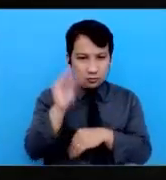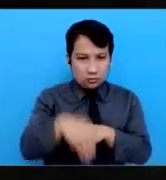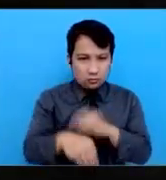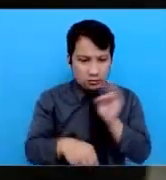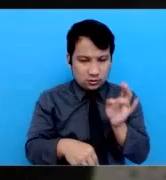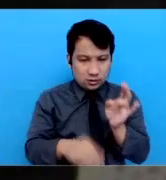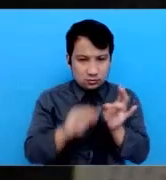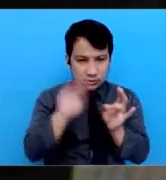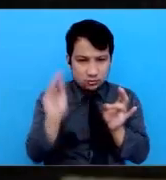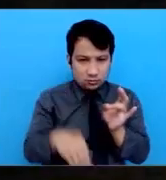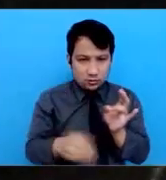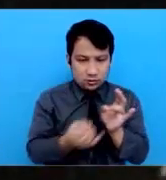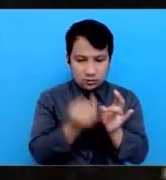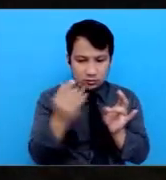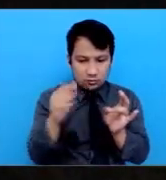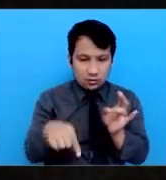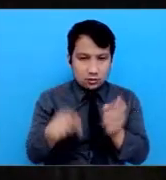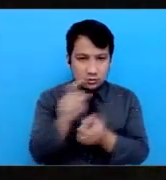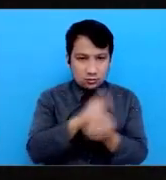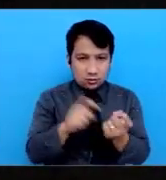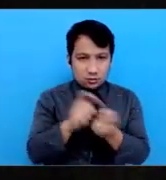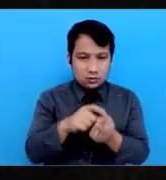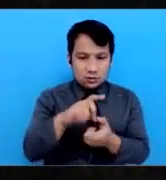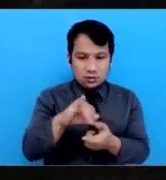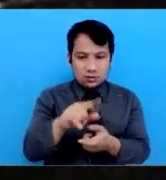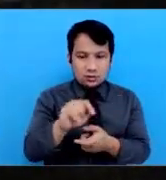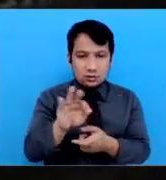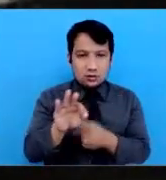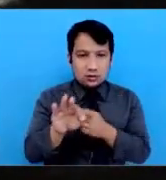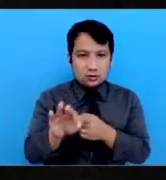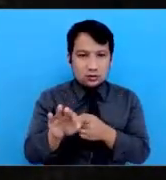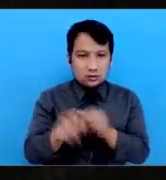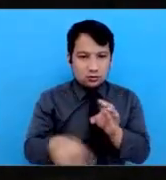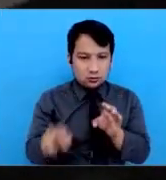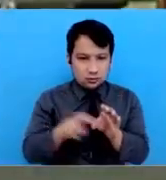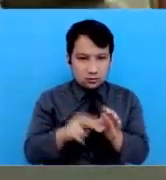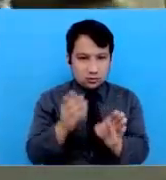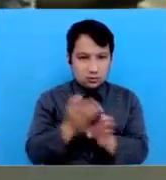na capacity na itinakda ng IATF ang mga pasahero nila.